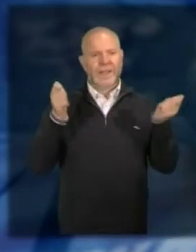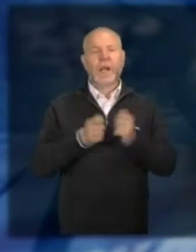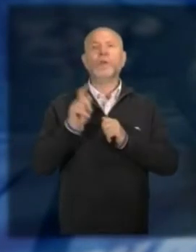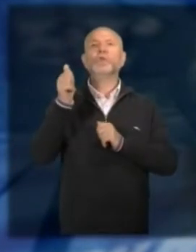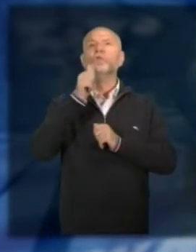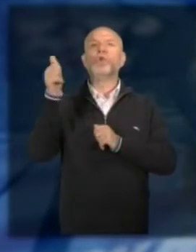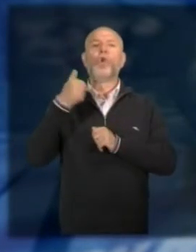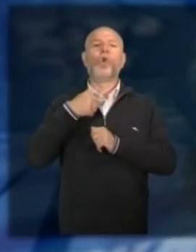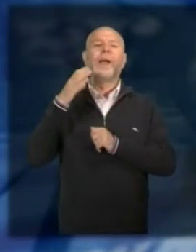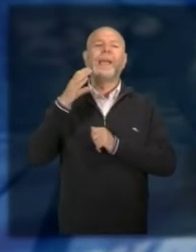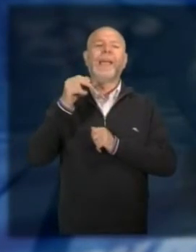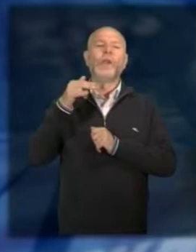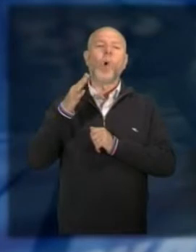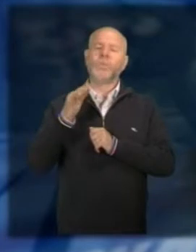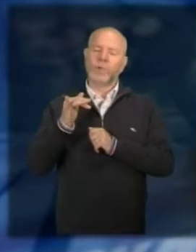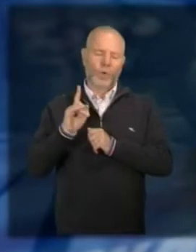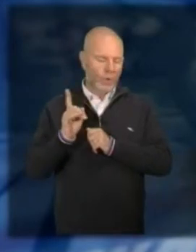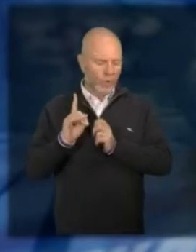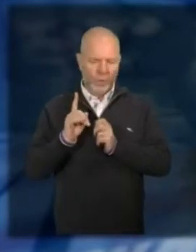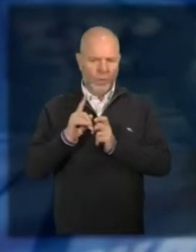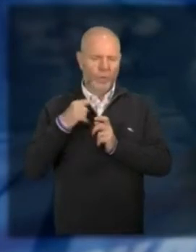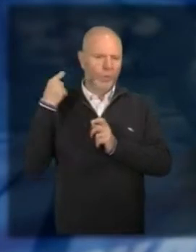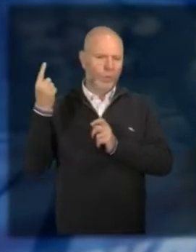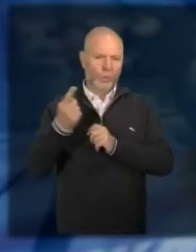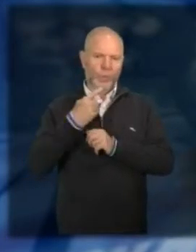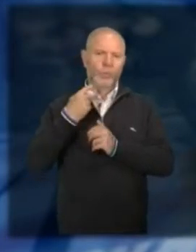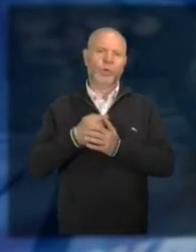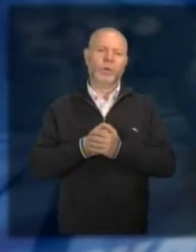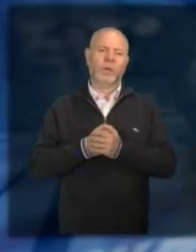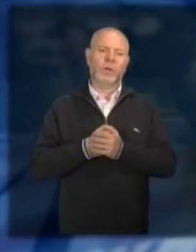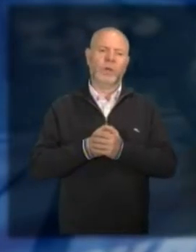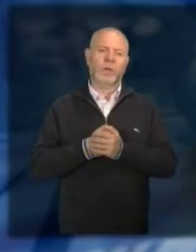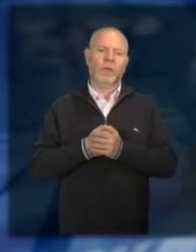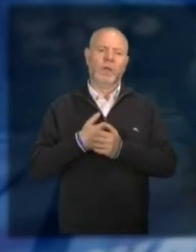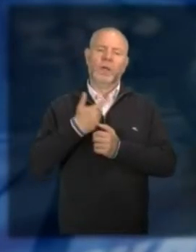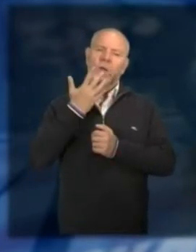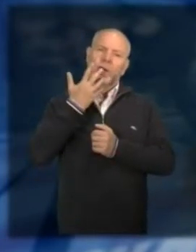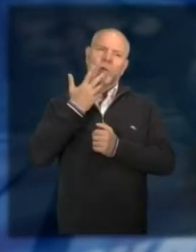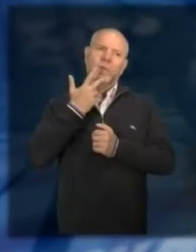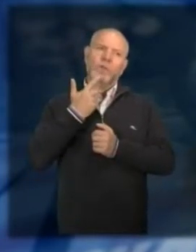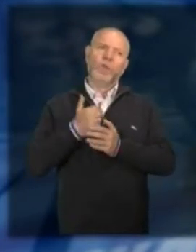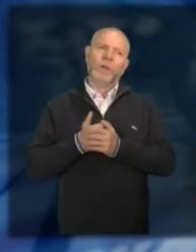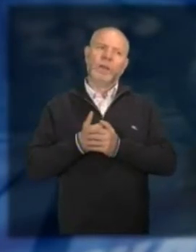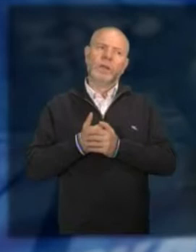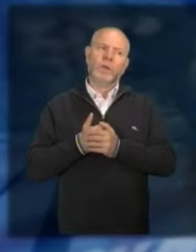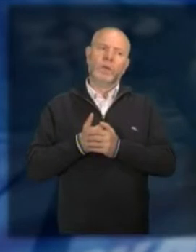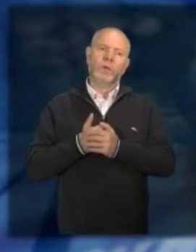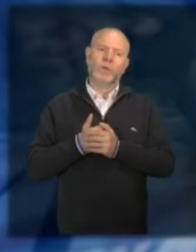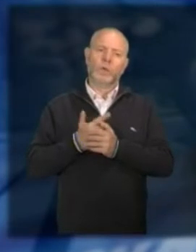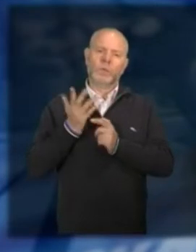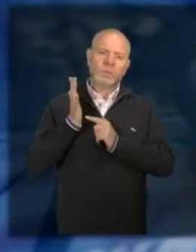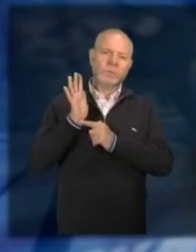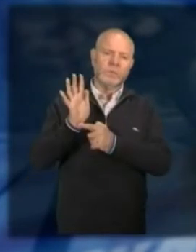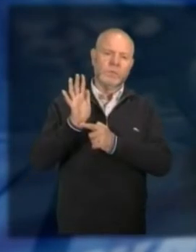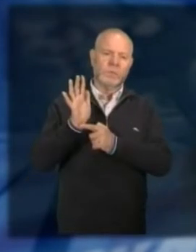partiti con Cannobbio, con un'iniziativa con Contorno Viola e l'AS, e abbiamo voluto portare all'attenzione di tutti.